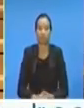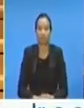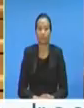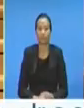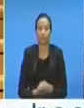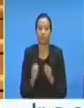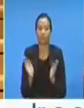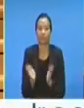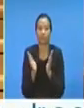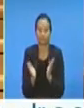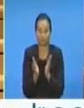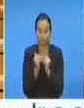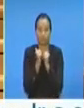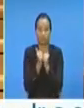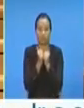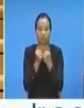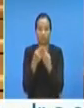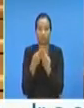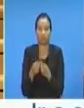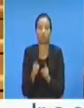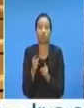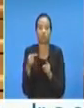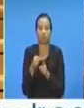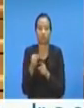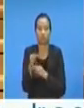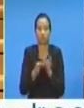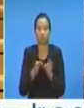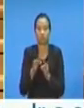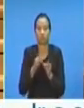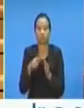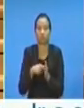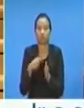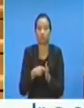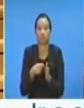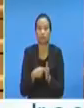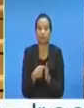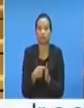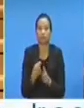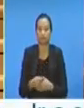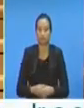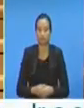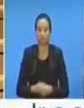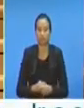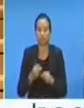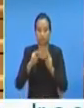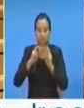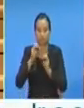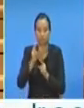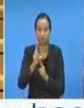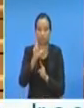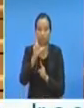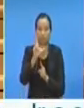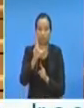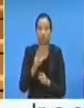นับสนุนเต็มที่แต่กำลังจะอธิบายเหตุผลประกอบว่าข้อ3ที่ท่าน